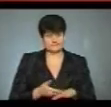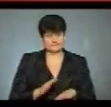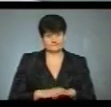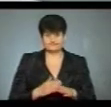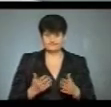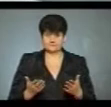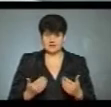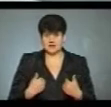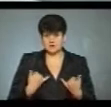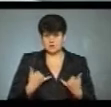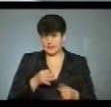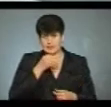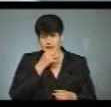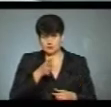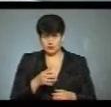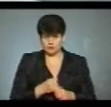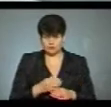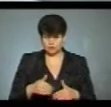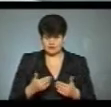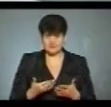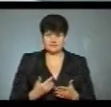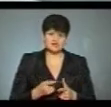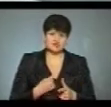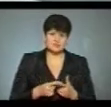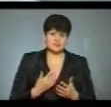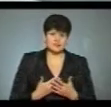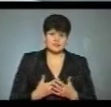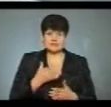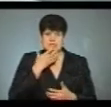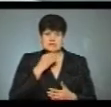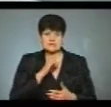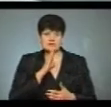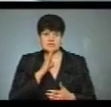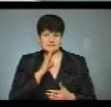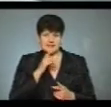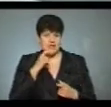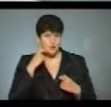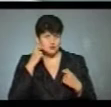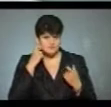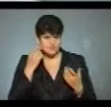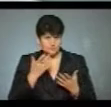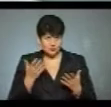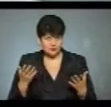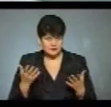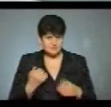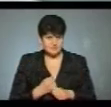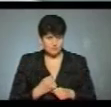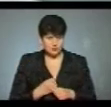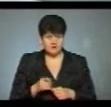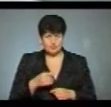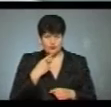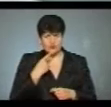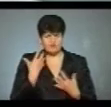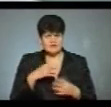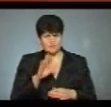я сьогодні не сподобався роботодавцю, чи, скажімо, красива дівчина не усміхнулася роботодавцю в роботі, і він каже: все,